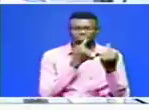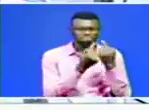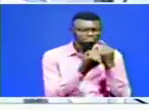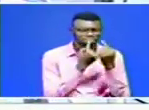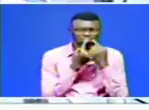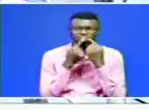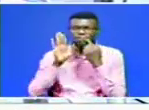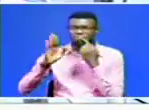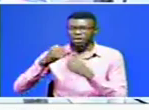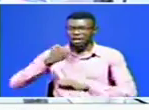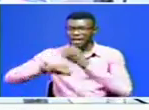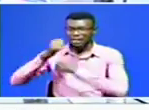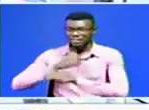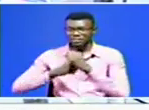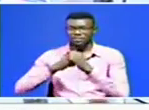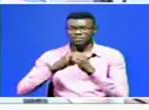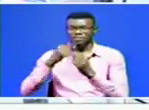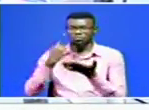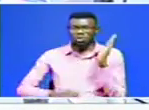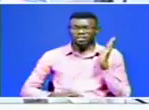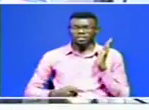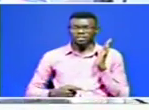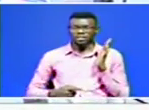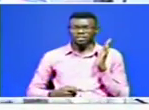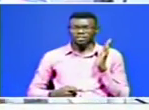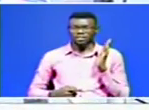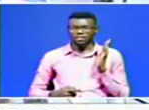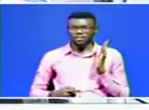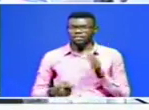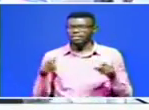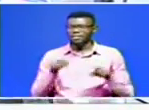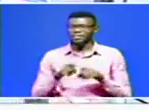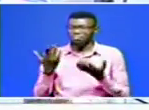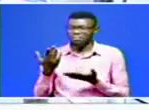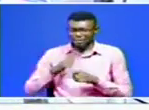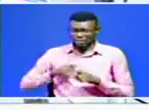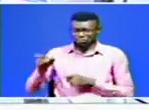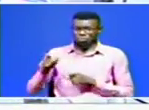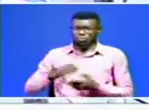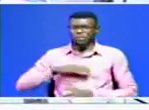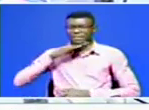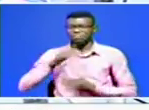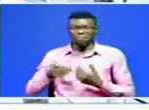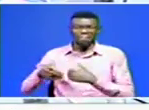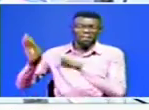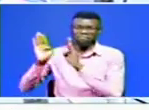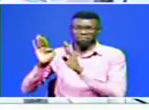the dashes have been fully covered on either left or right side with your date of birth and your date of